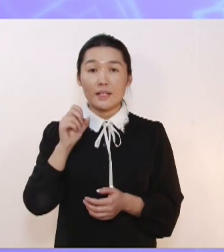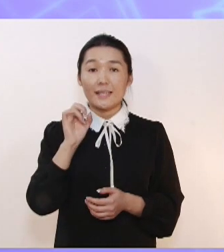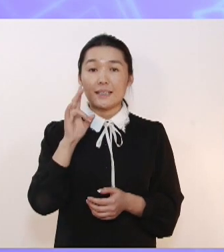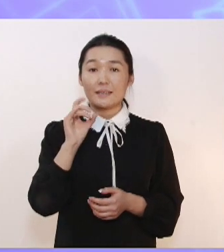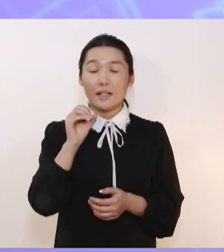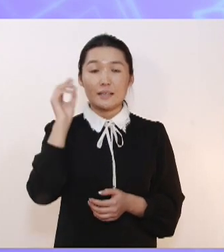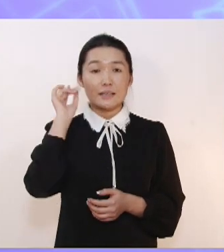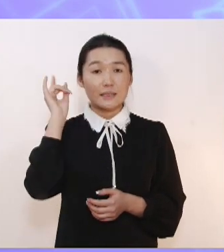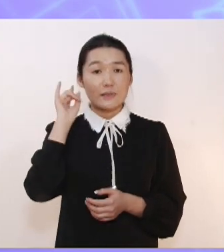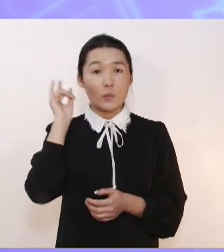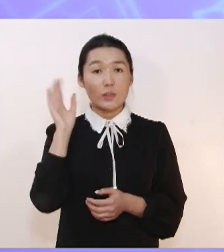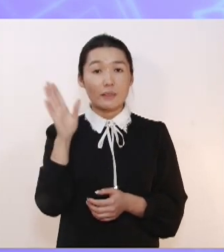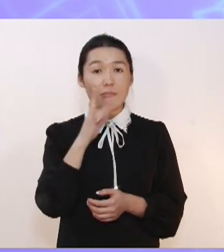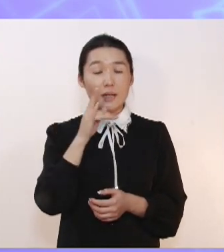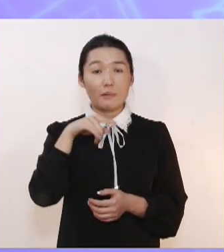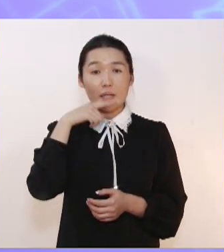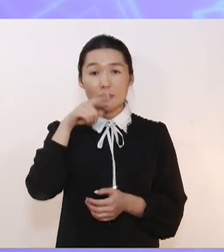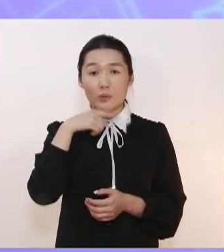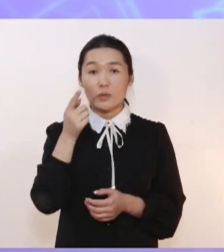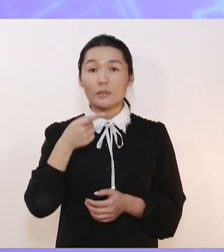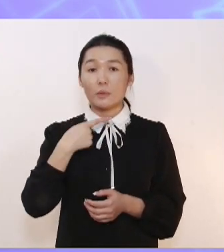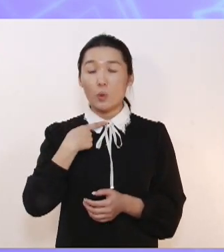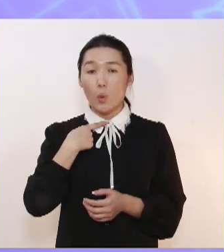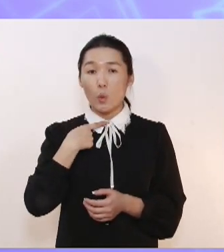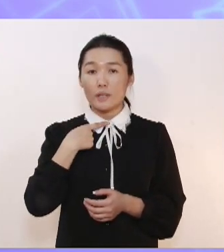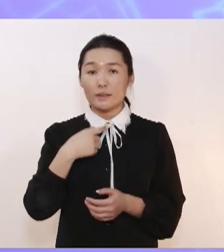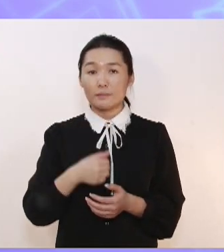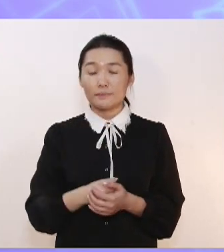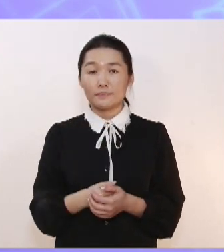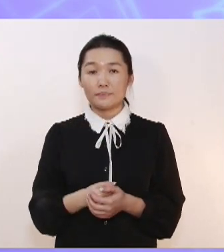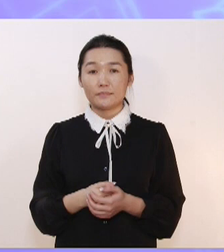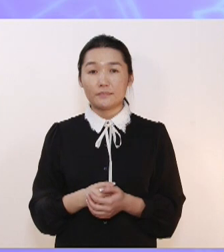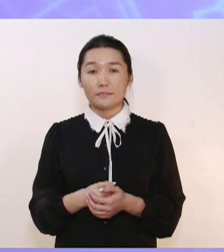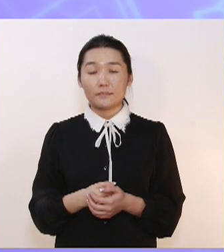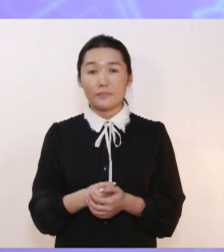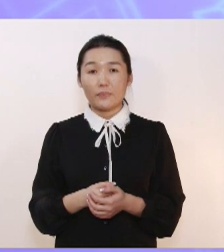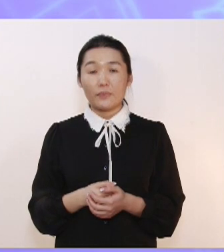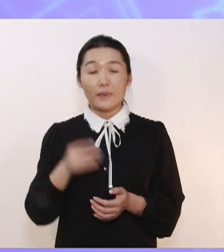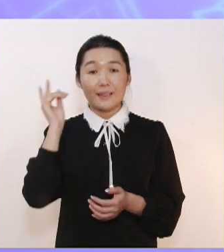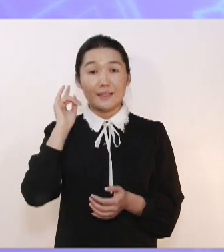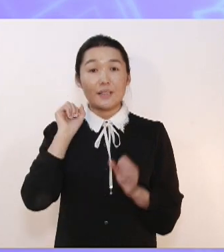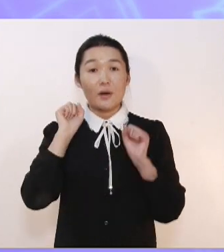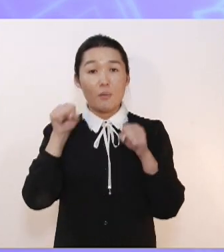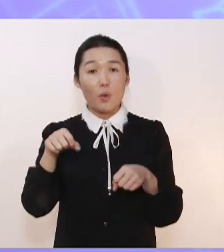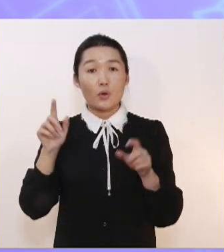Гласные звуки мы произносим голосом. Их можно